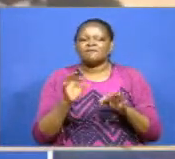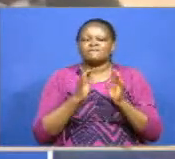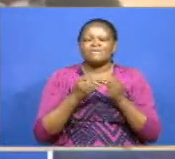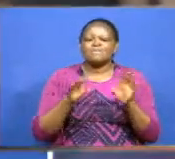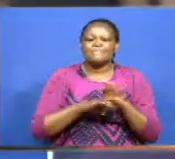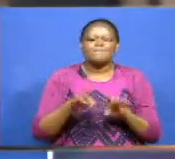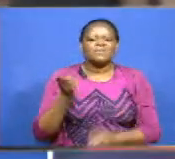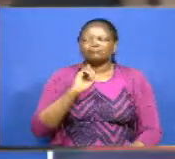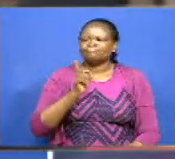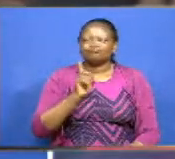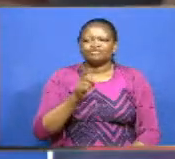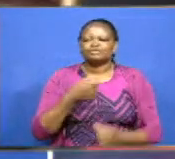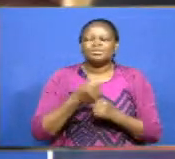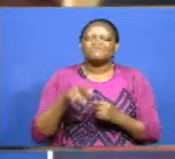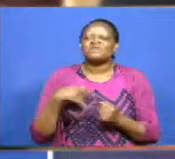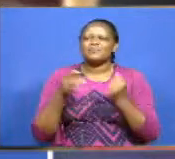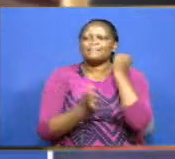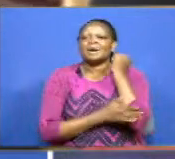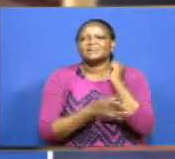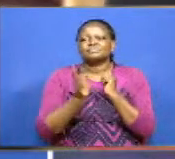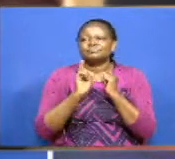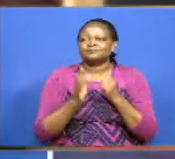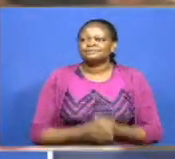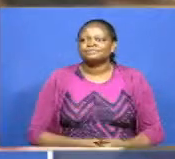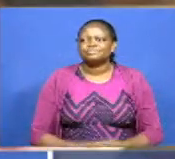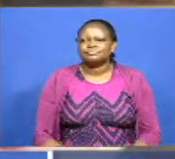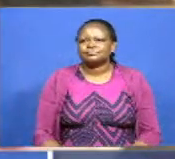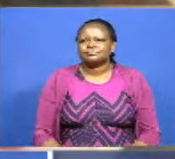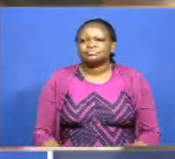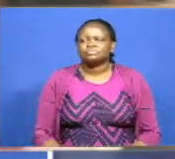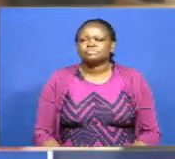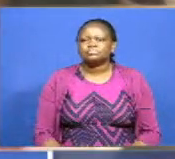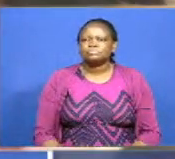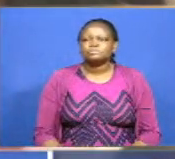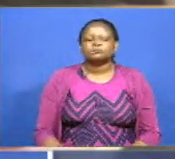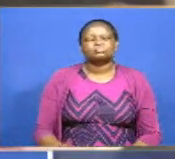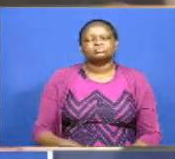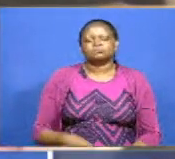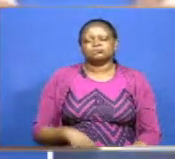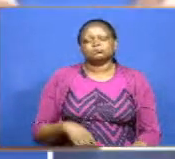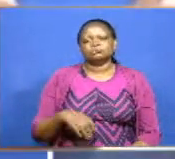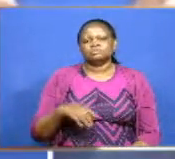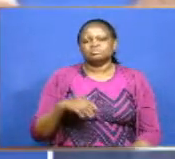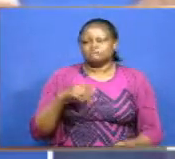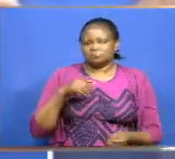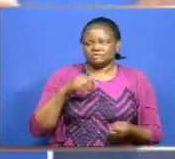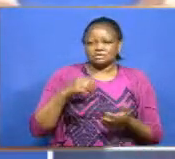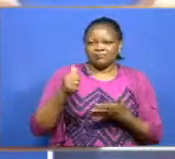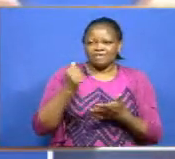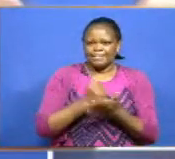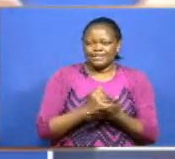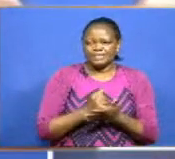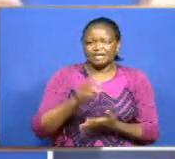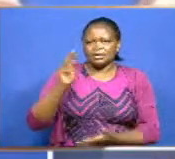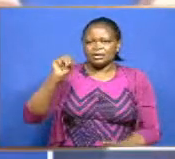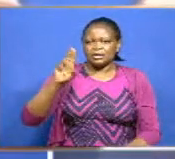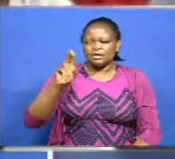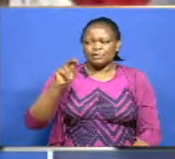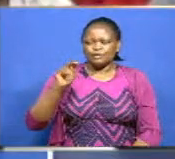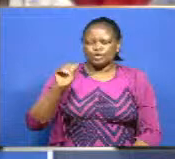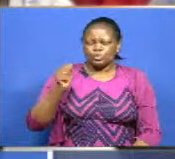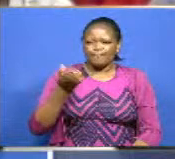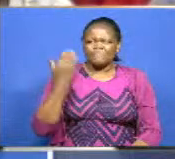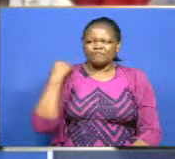asikie vibaya. Chama cha Mutua cha maendeleo Chapchap kimemteua aliyekuwa waziri wa maji Mutua Kutuku kuwania kiti